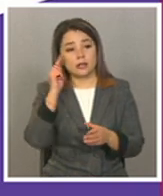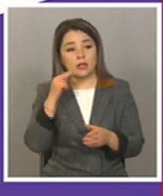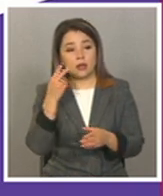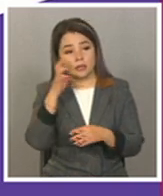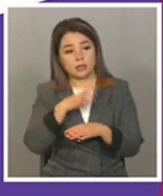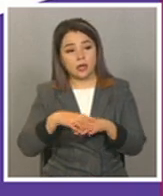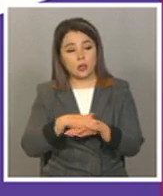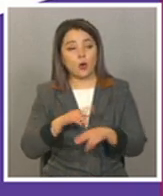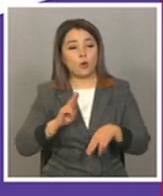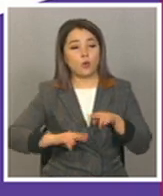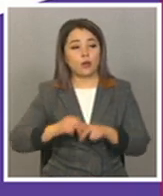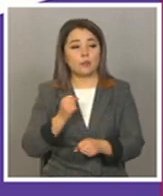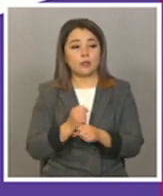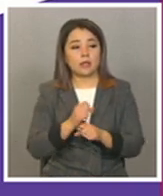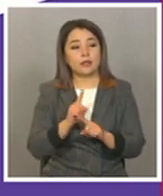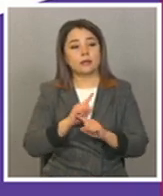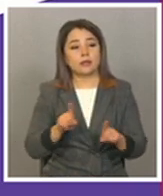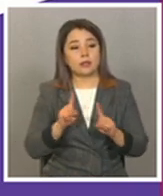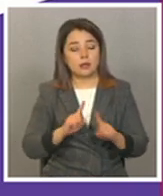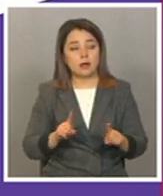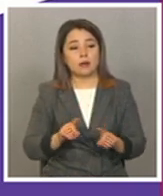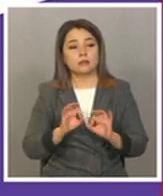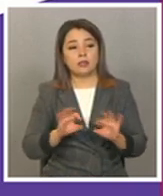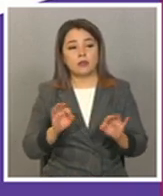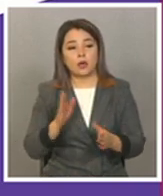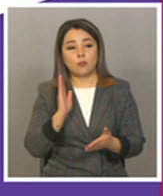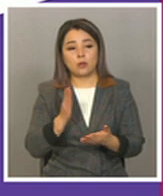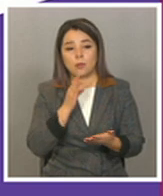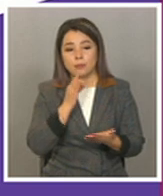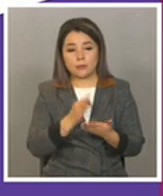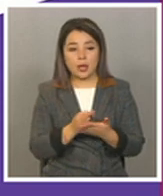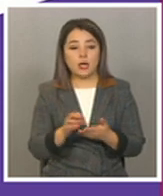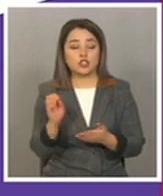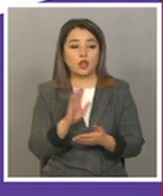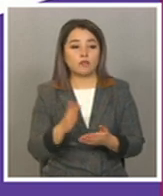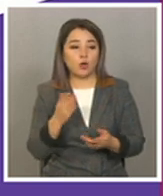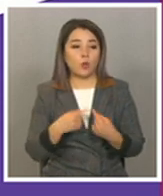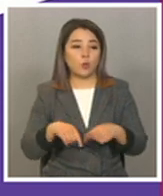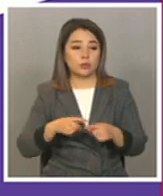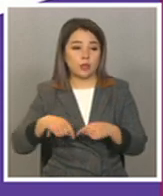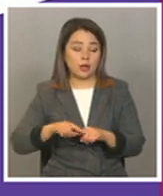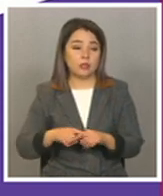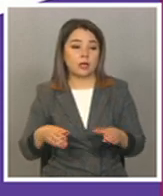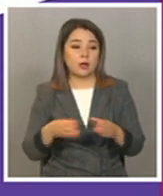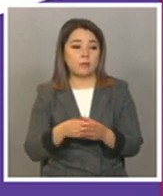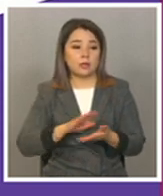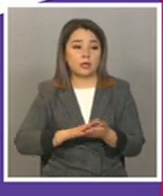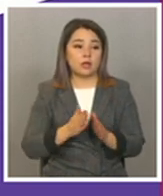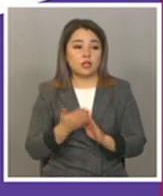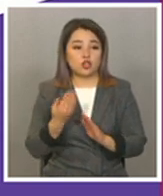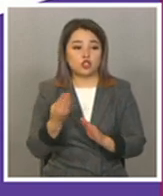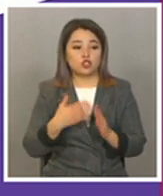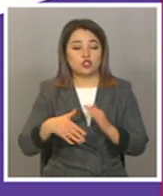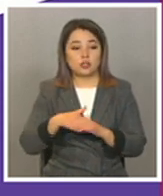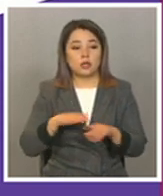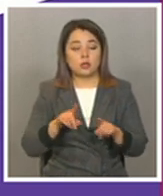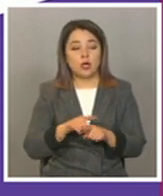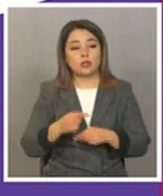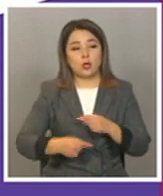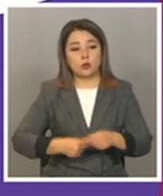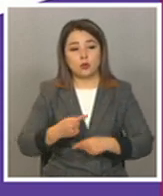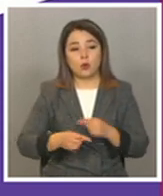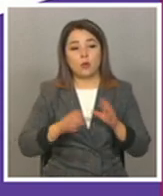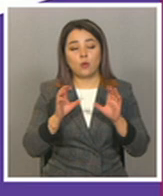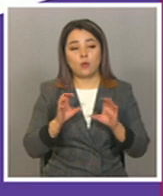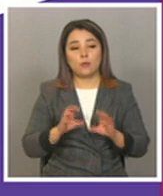әлеметтік құрылымдық ерекшеліктерін сипаттаймыз. Европа отаршылдық экспансиясының шығыстың дәстүрлі қоғамына